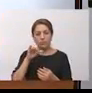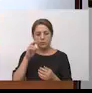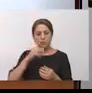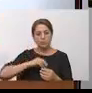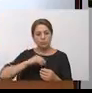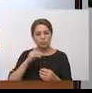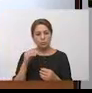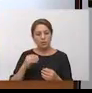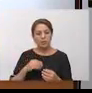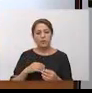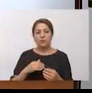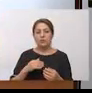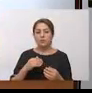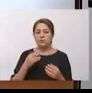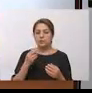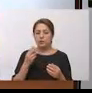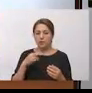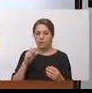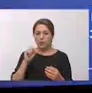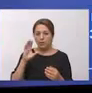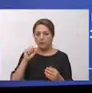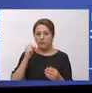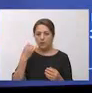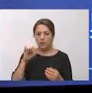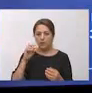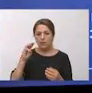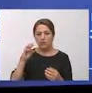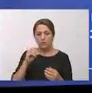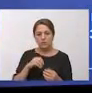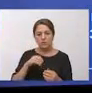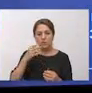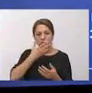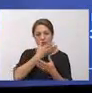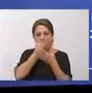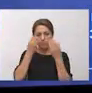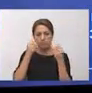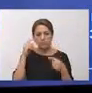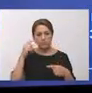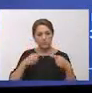Друзья, давайте забудем наши споры. Здесь побуждение к